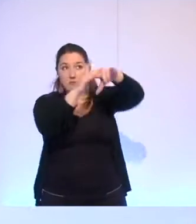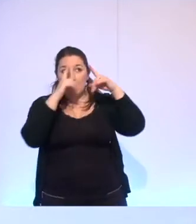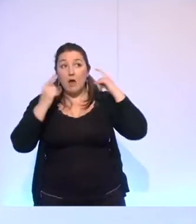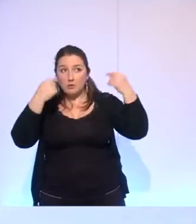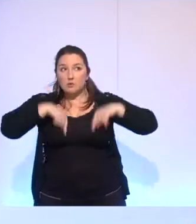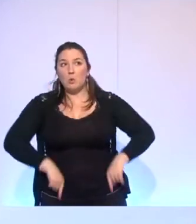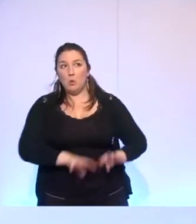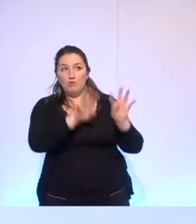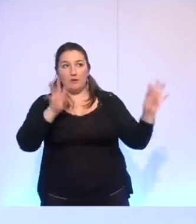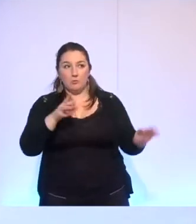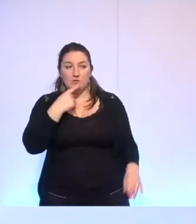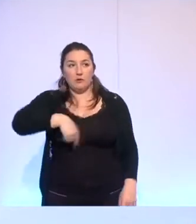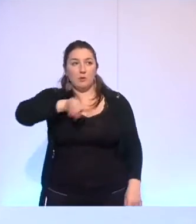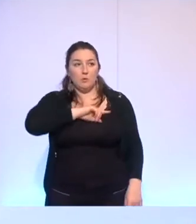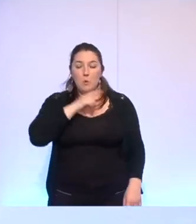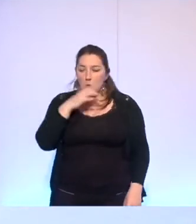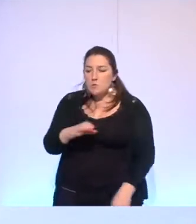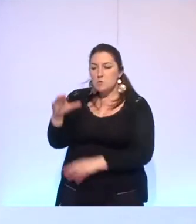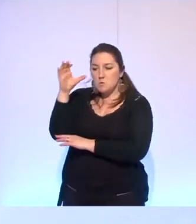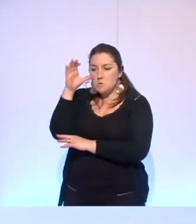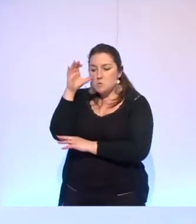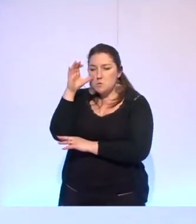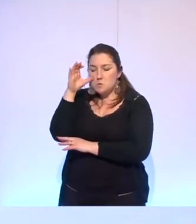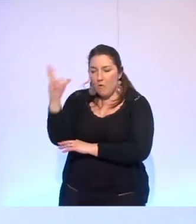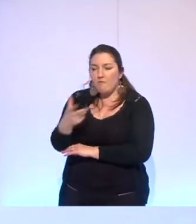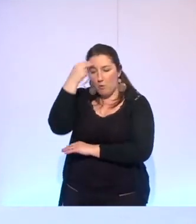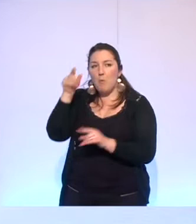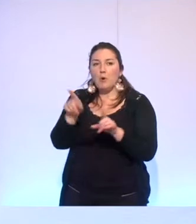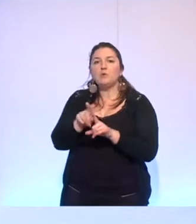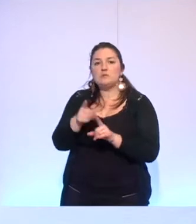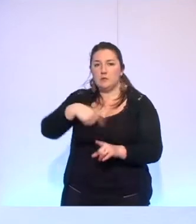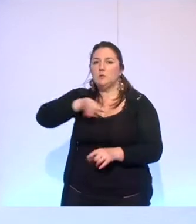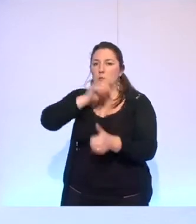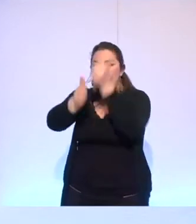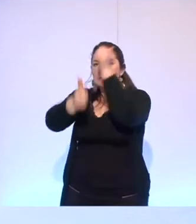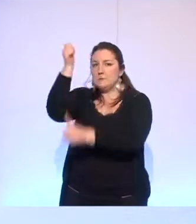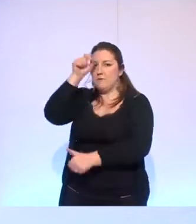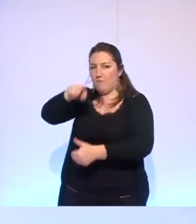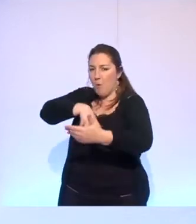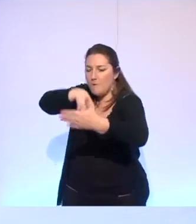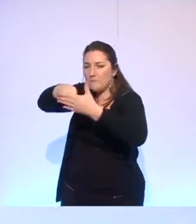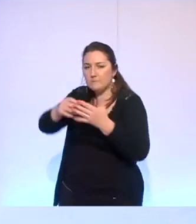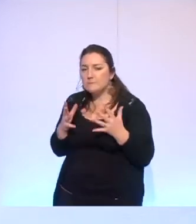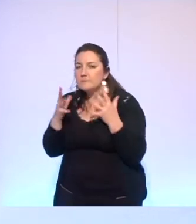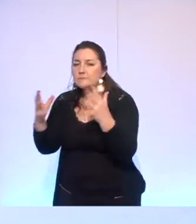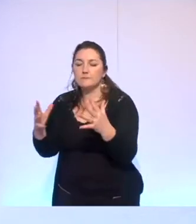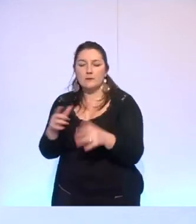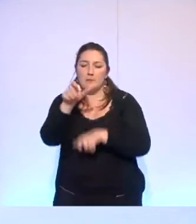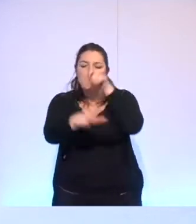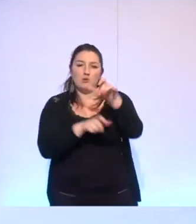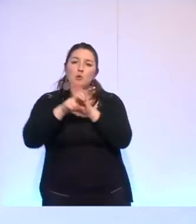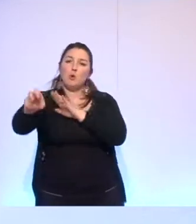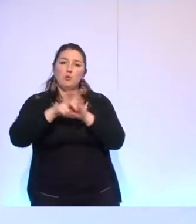situation. Nous devons être à la hauteur. Les Grenoblois nous ont élus pour trouver ensemble